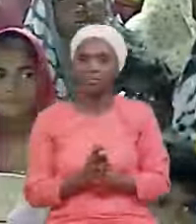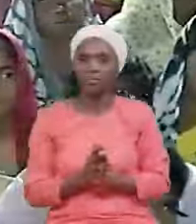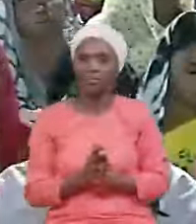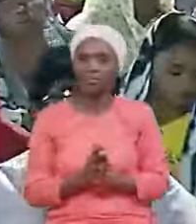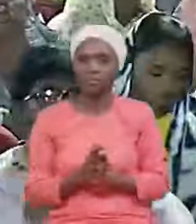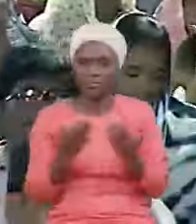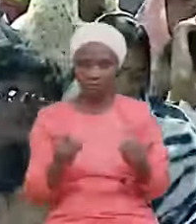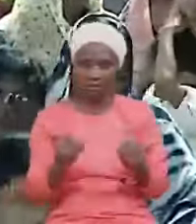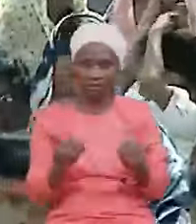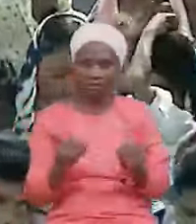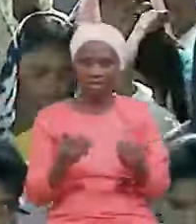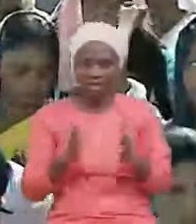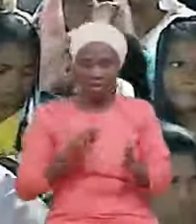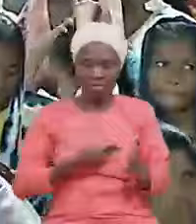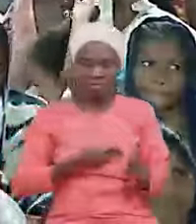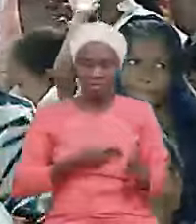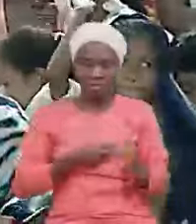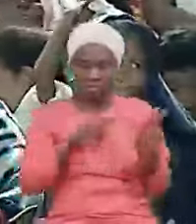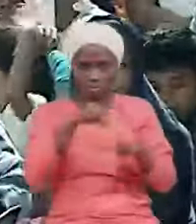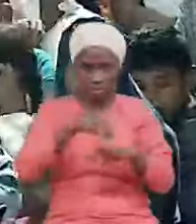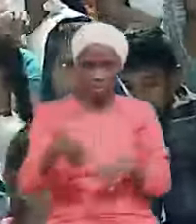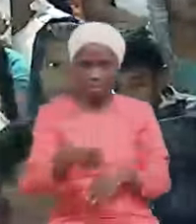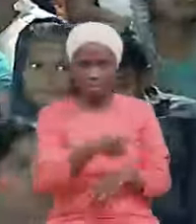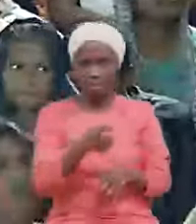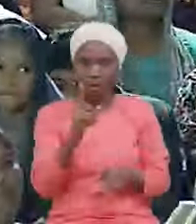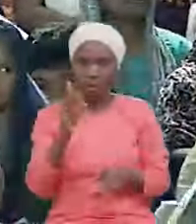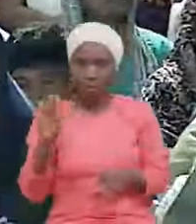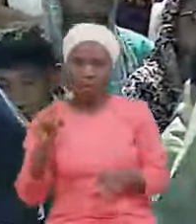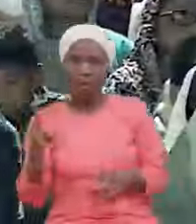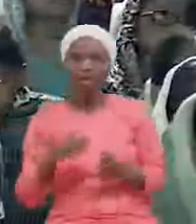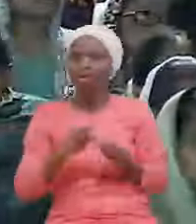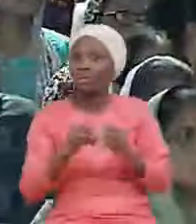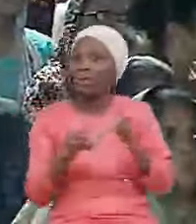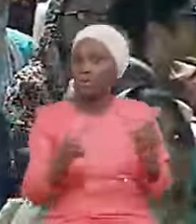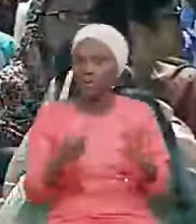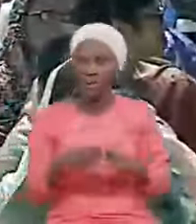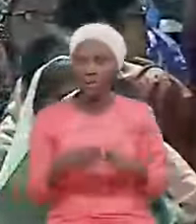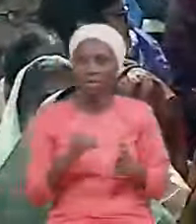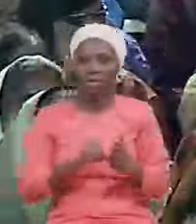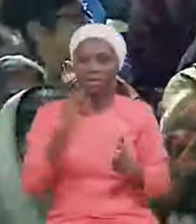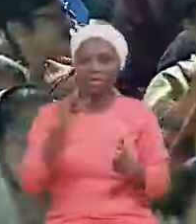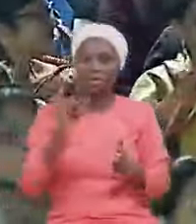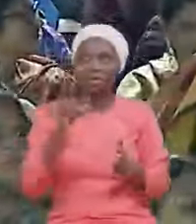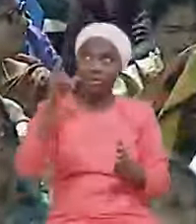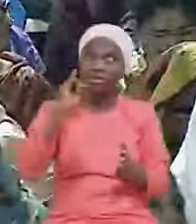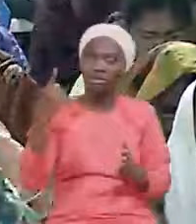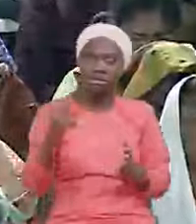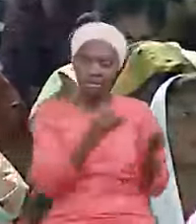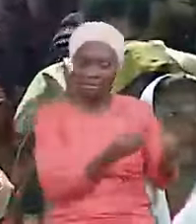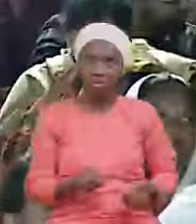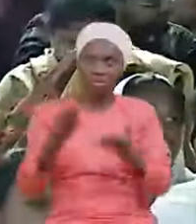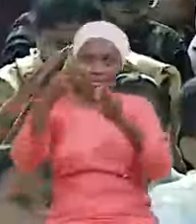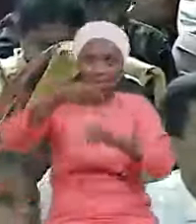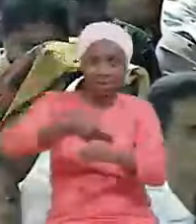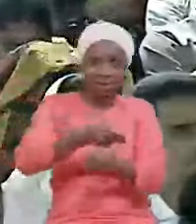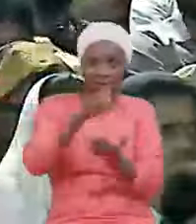at them one by one. ఇప్పుడు మనం ఈ మూడు సంగతులు ఒక్కొక్కటిగా ధ్యానం చేద్దాం. మొదటిది, it's a sacrificial lamb for